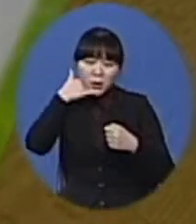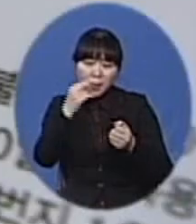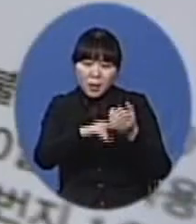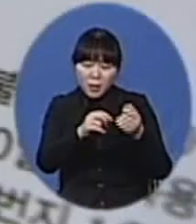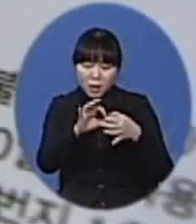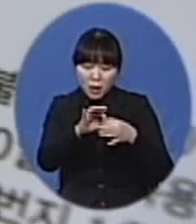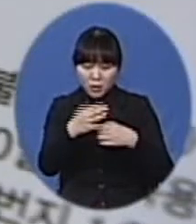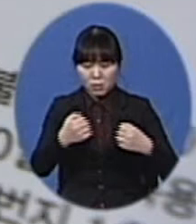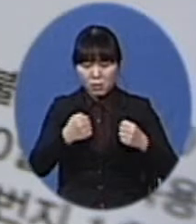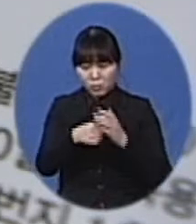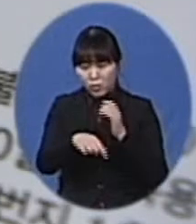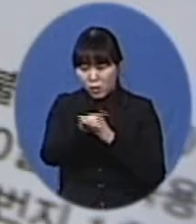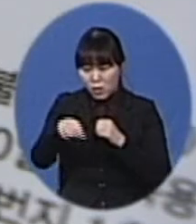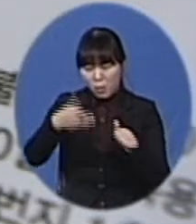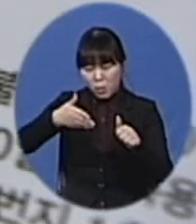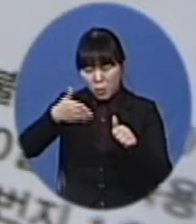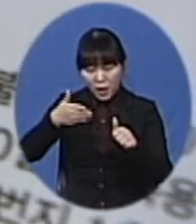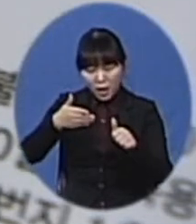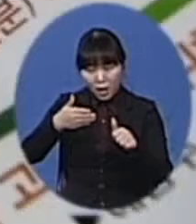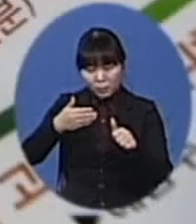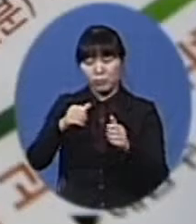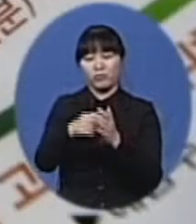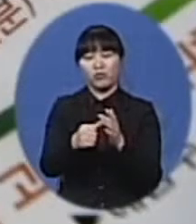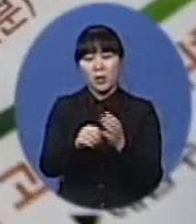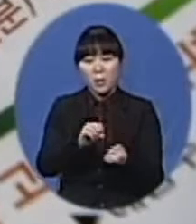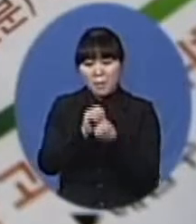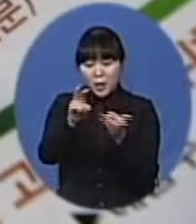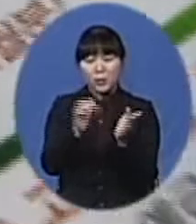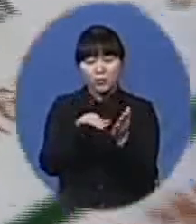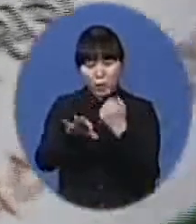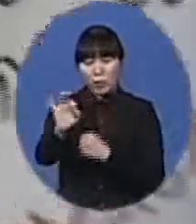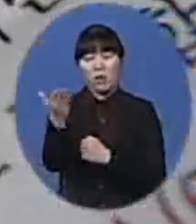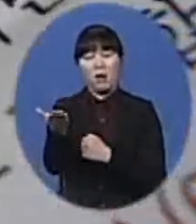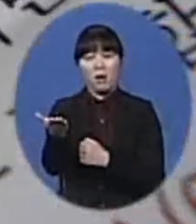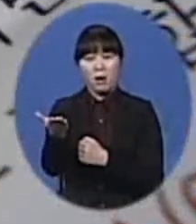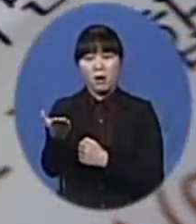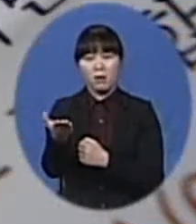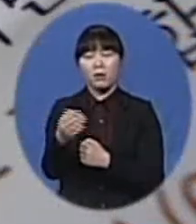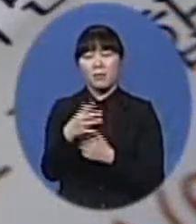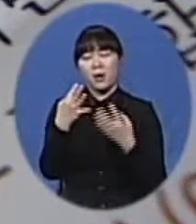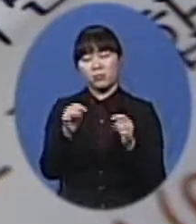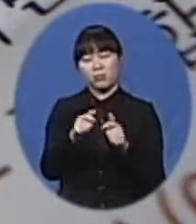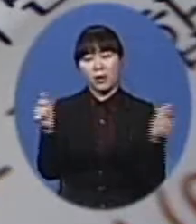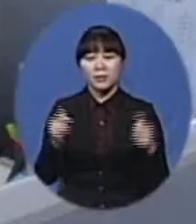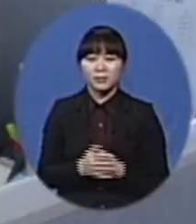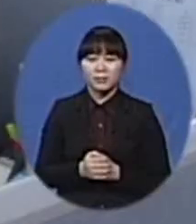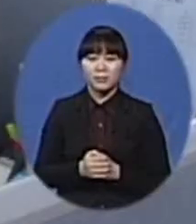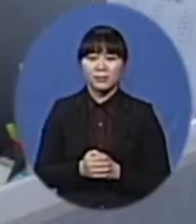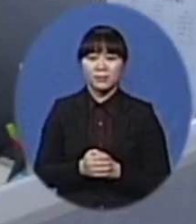텔레마케팅으로 건강식품 무효시음을 권유한 후 제품을 보내고 돈을 요구하는 상술이 기승을 부리고